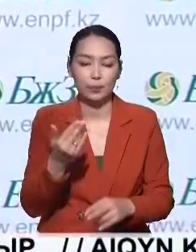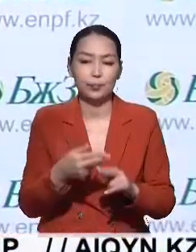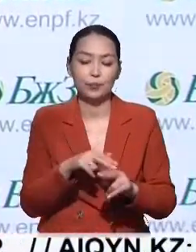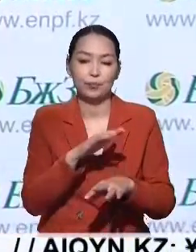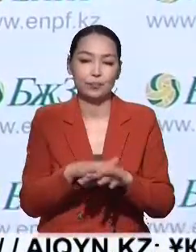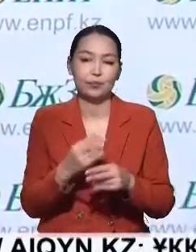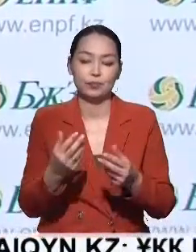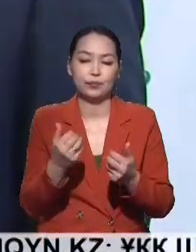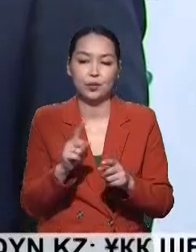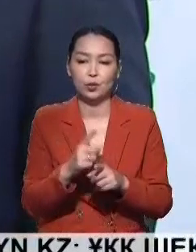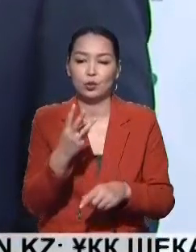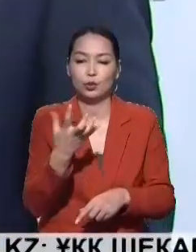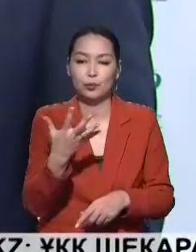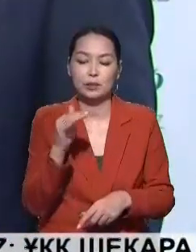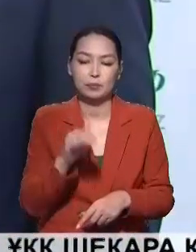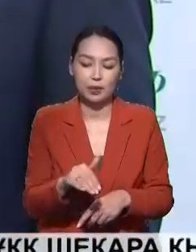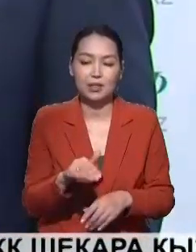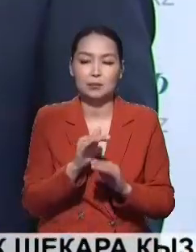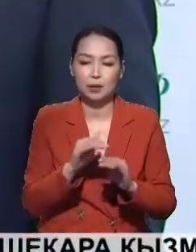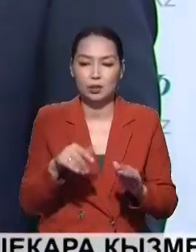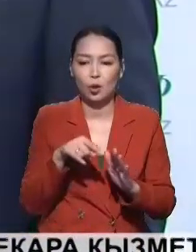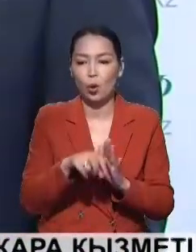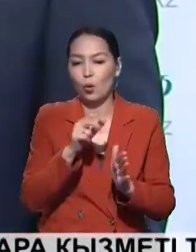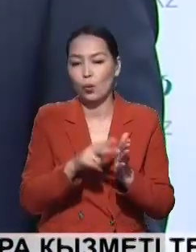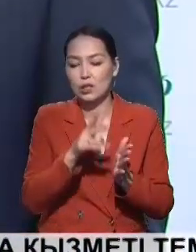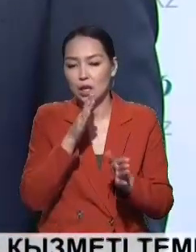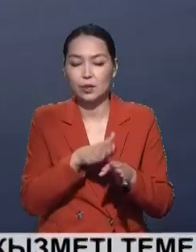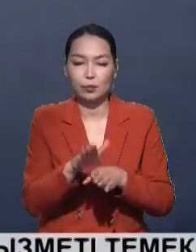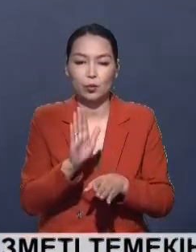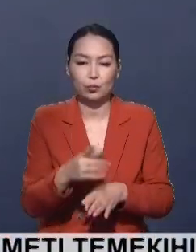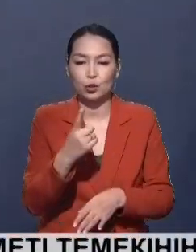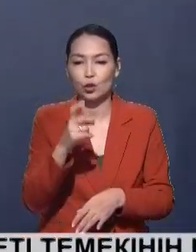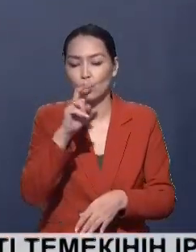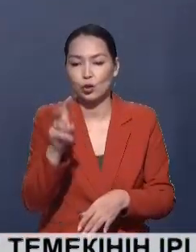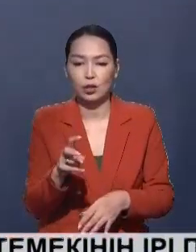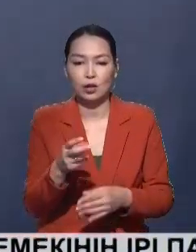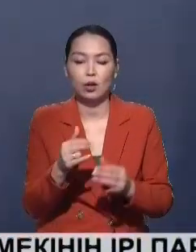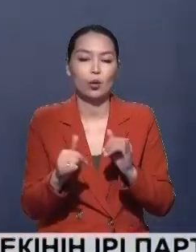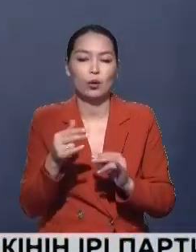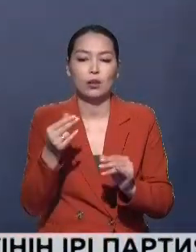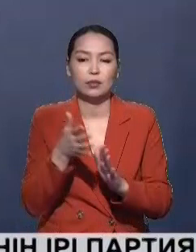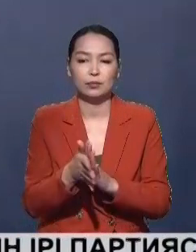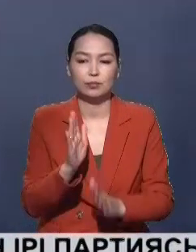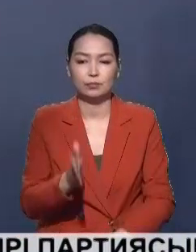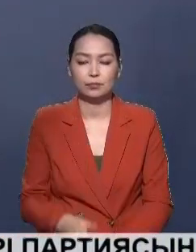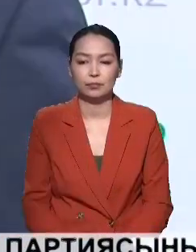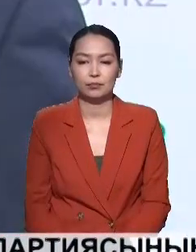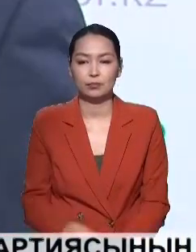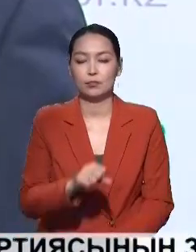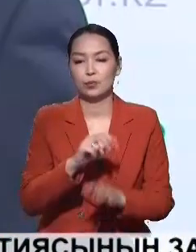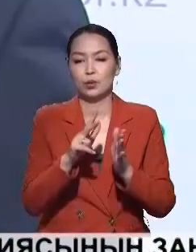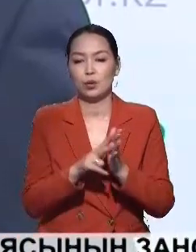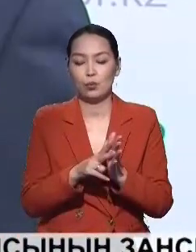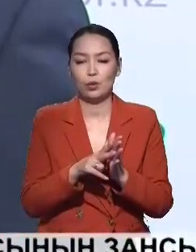алған 305 мың бала биыл 18-ге толады. Енді олар 100 долларды қайда жұмсайды? 18 жасқа толған